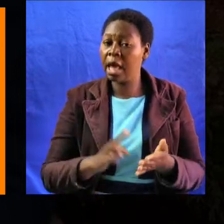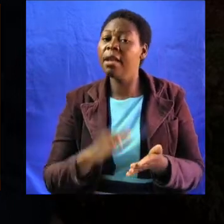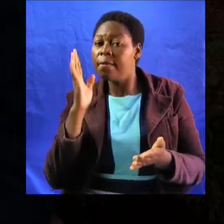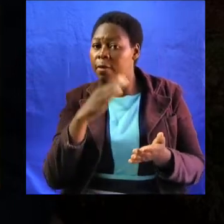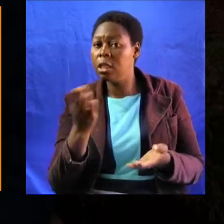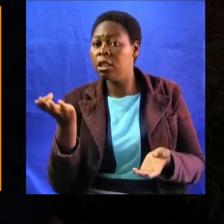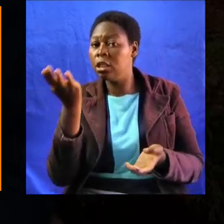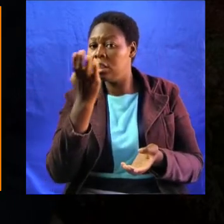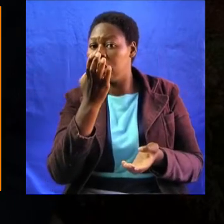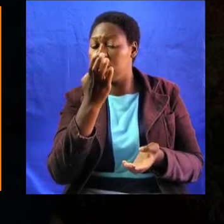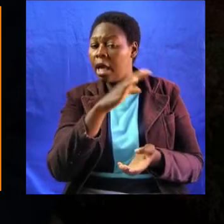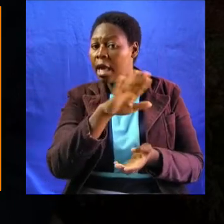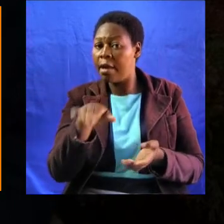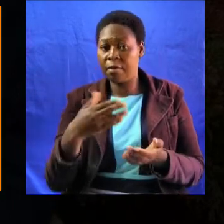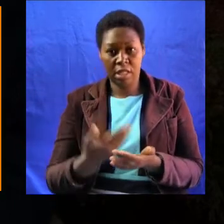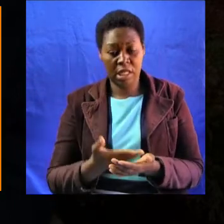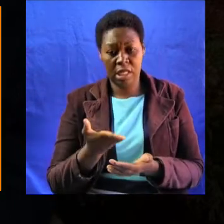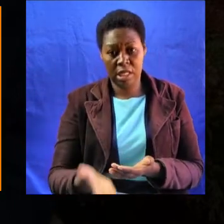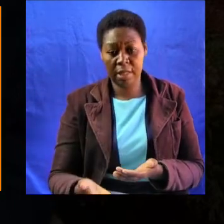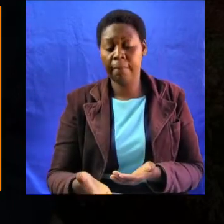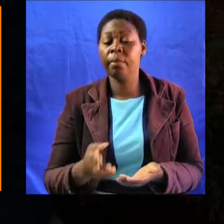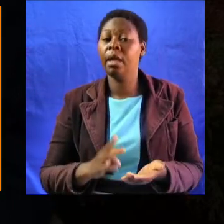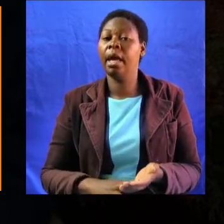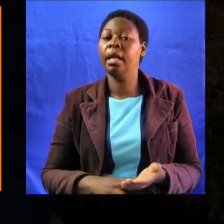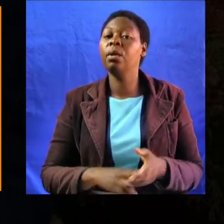urwere. Ipapo takataura navo